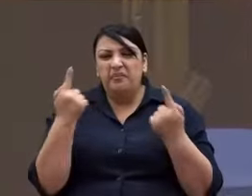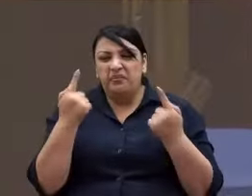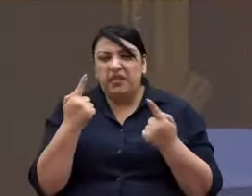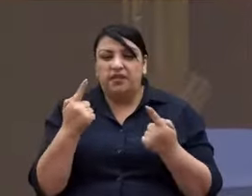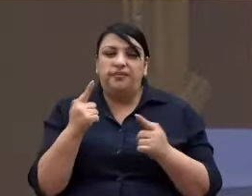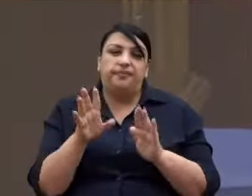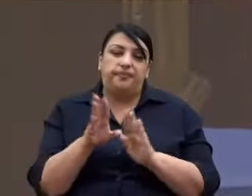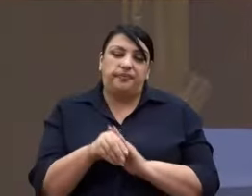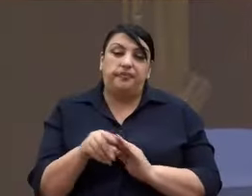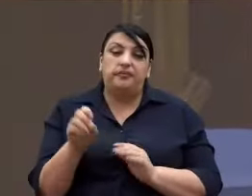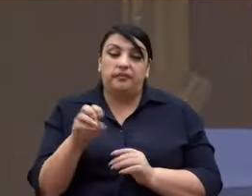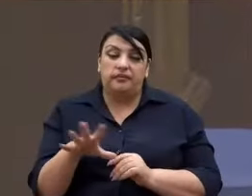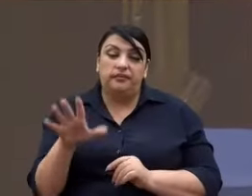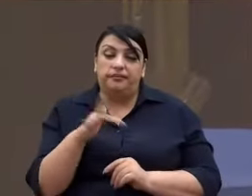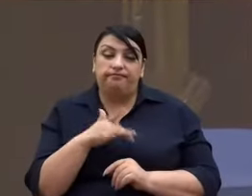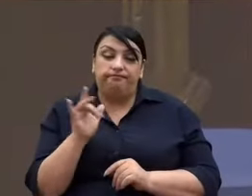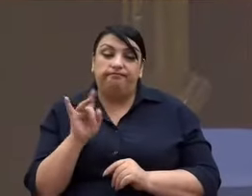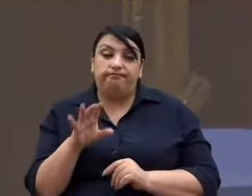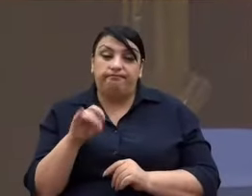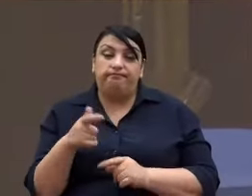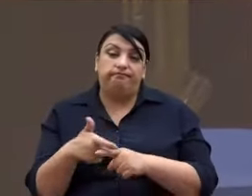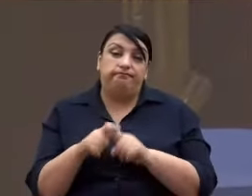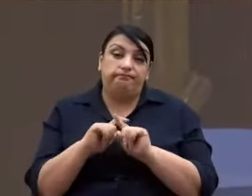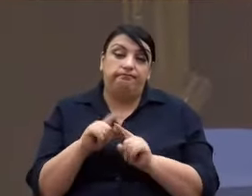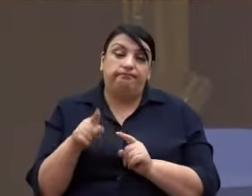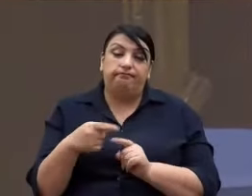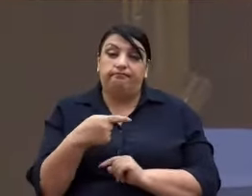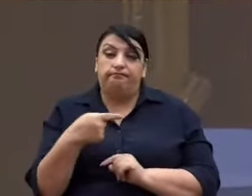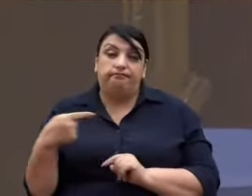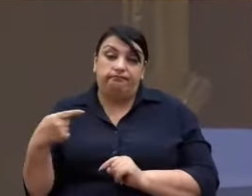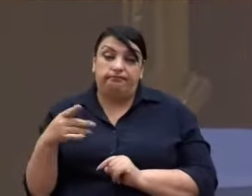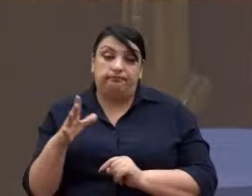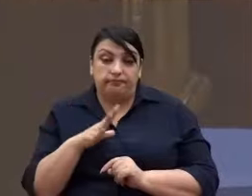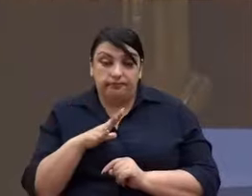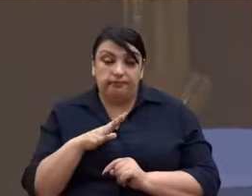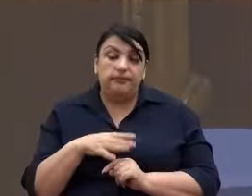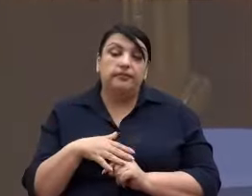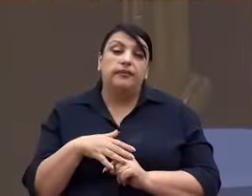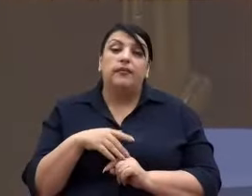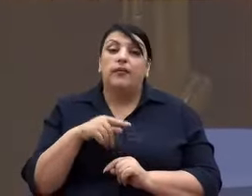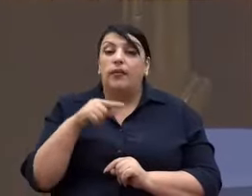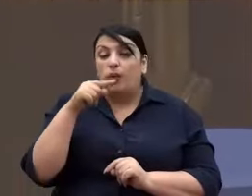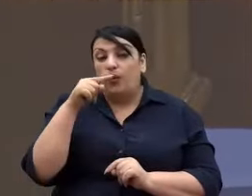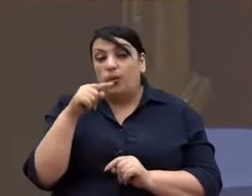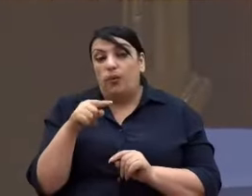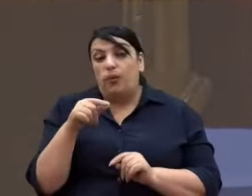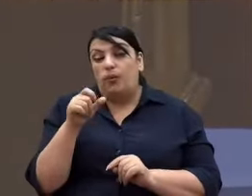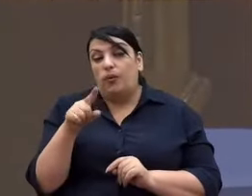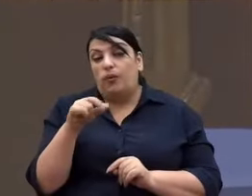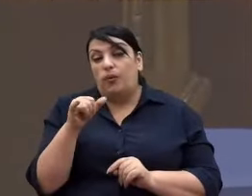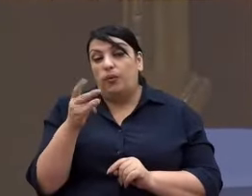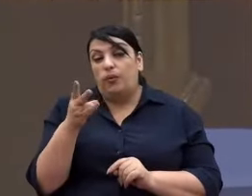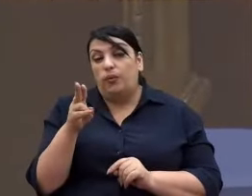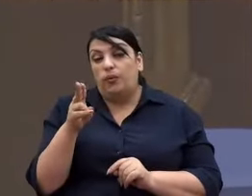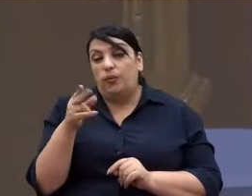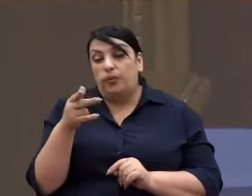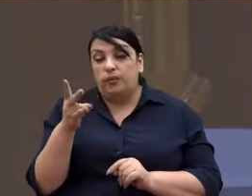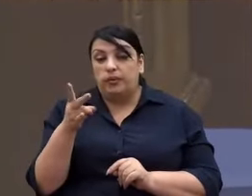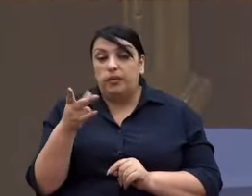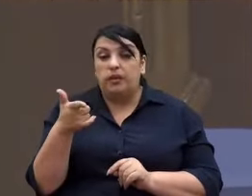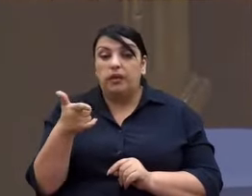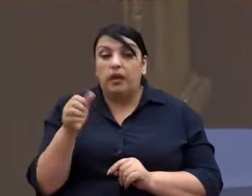պետք է նշեմ, որ Եվրոմիության արձագանքը այս առումով բացասական է, Հունգարիայի վետոյի կիրառման հանգամանքով պայմանավորված,